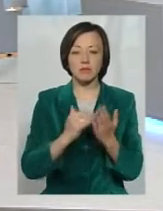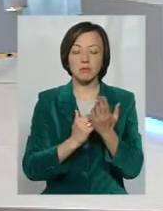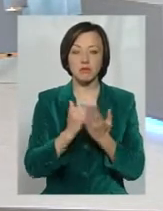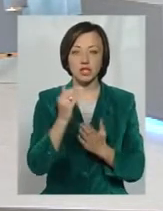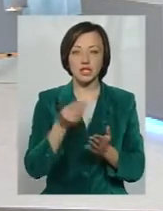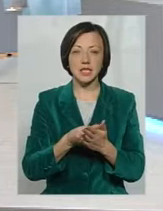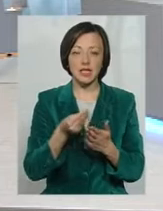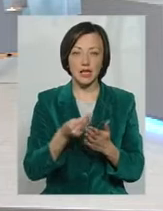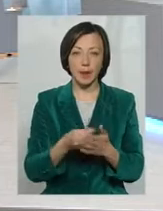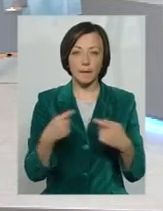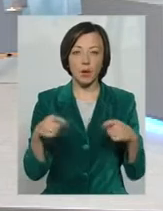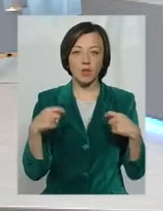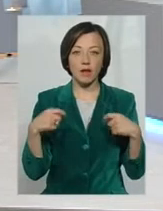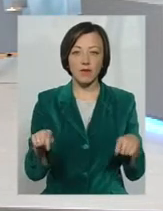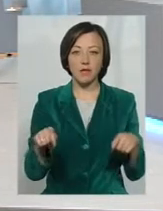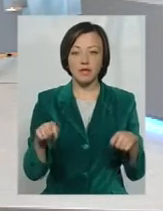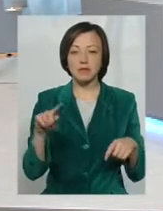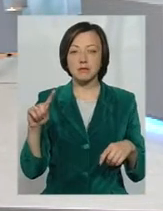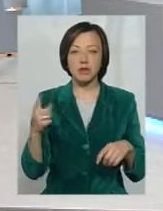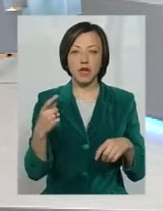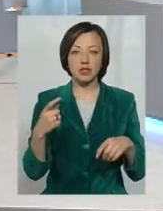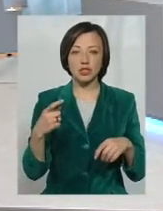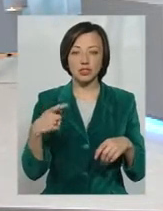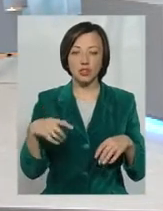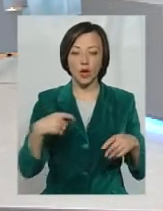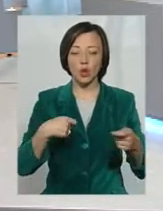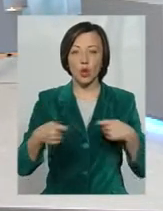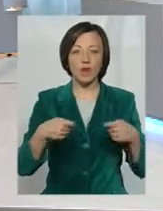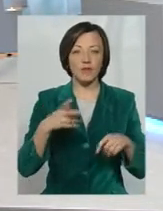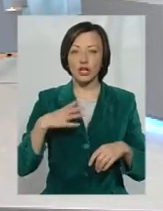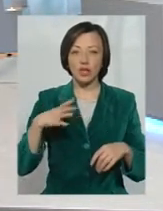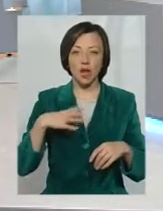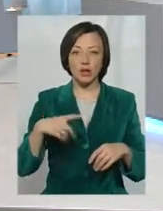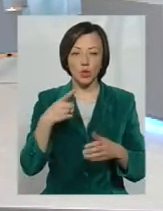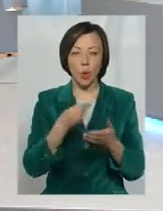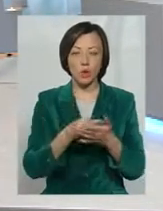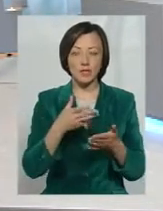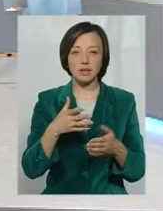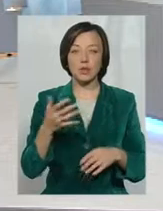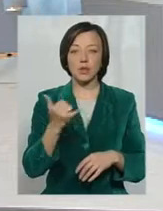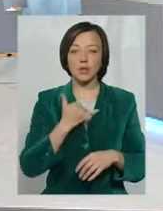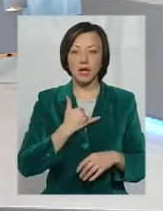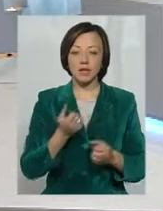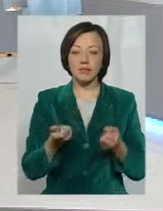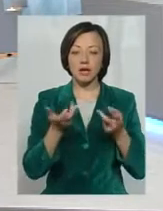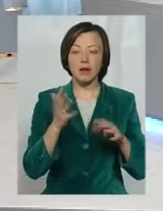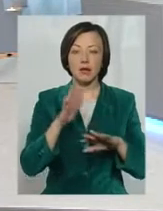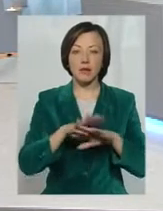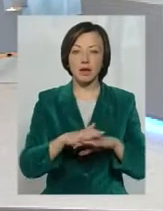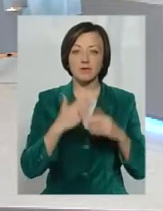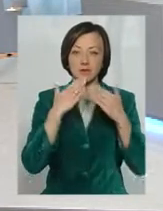ціни, продавати їх з перших торгів, не чекаючи оцінки. І до нас навіть декілька банків